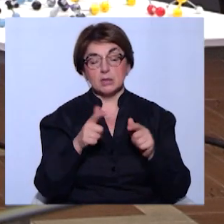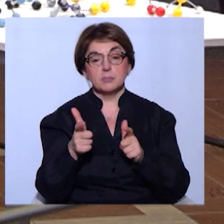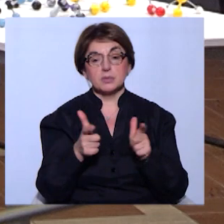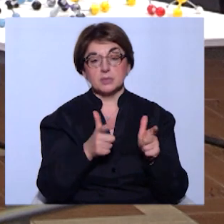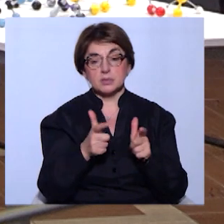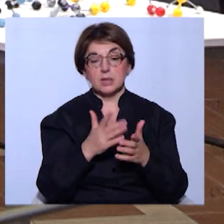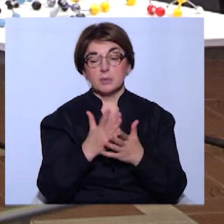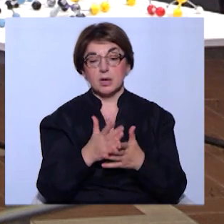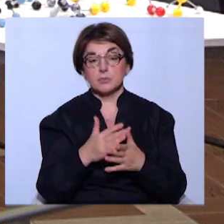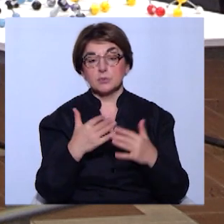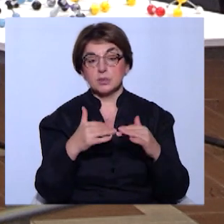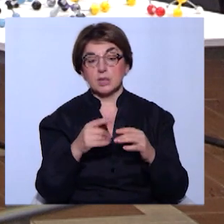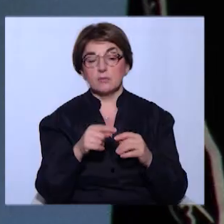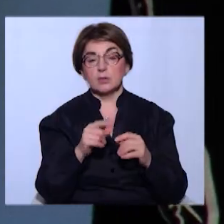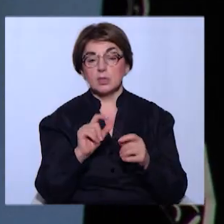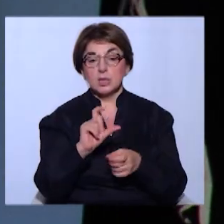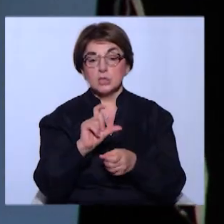ბარიუმის ქლორიდის ხსნარი